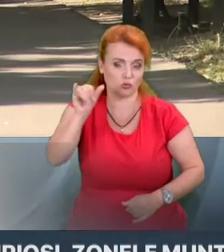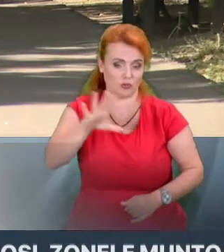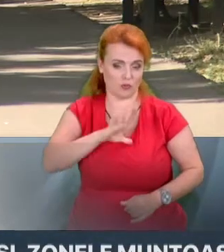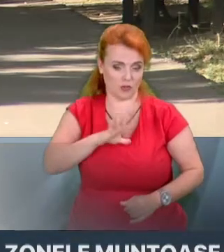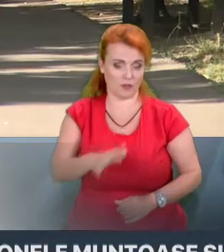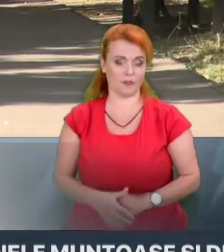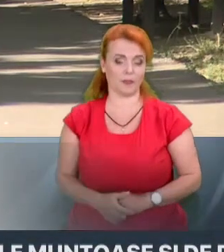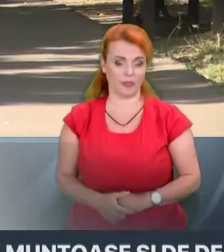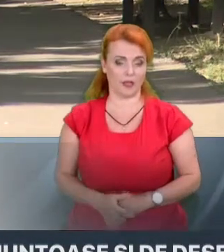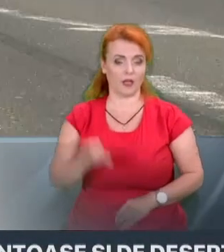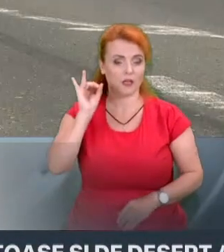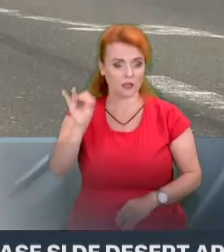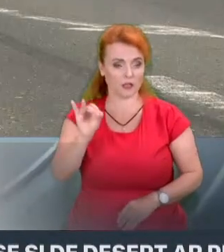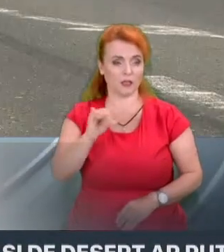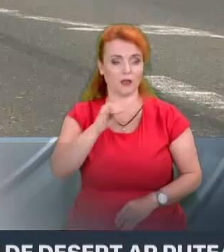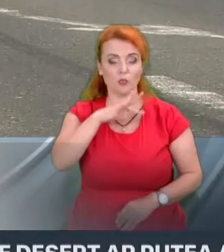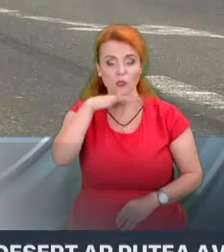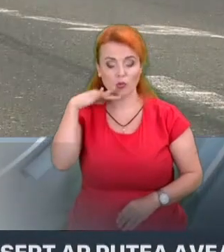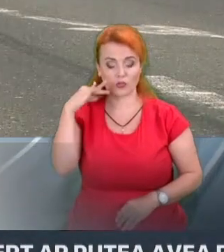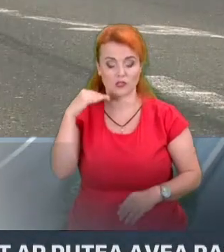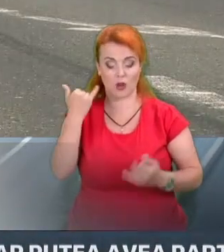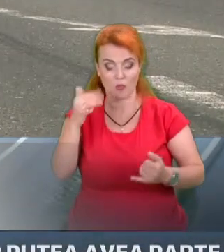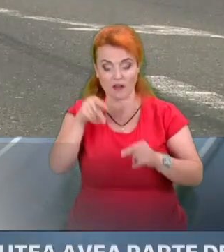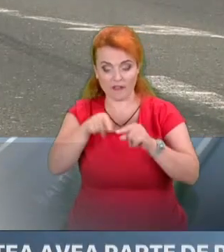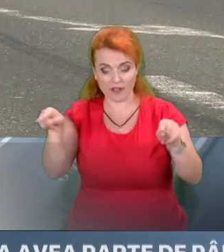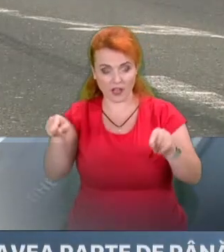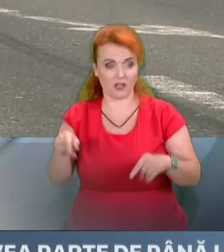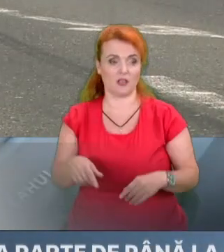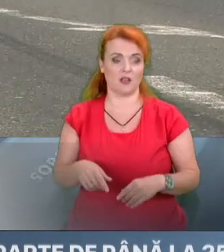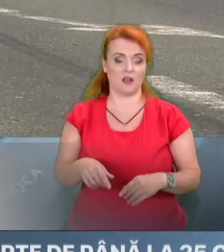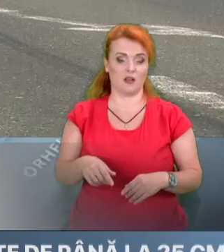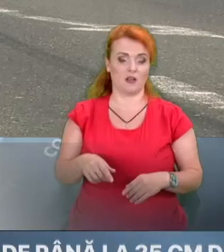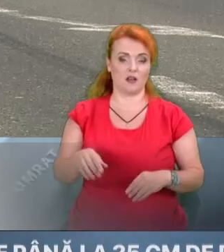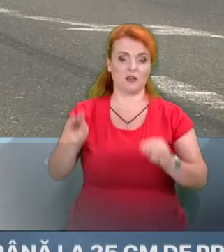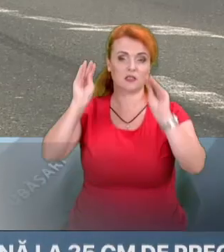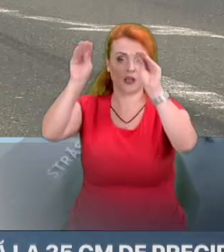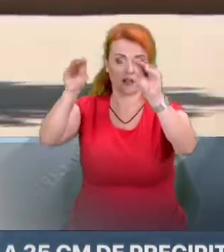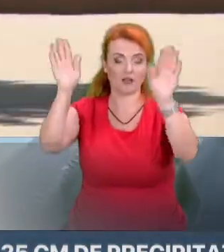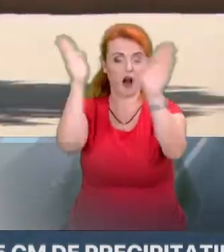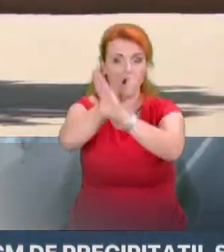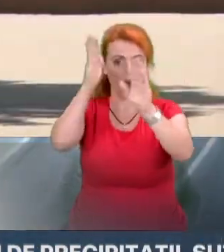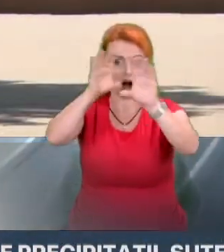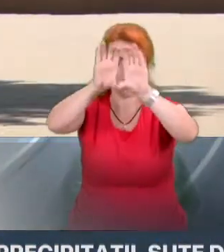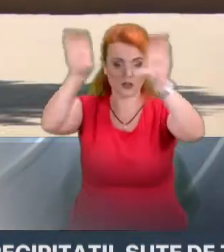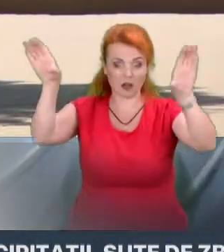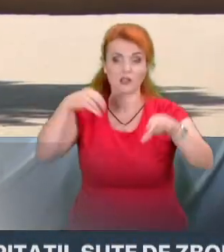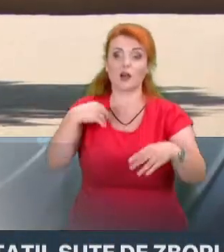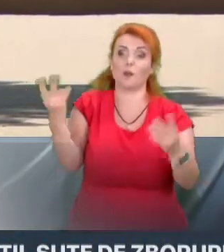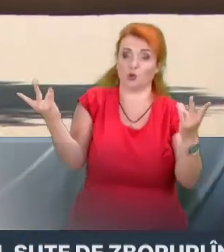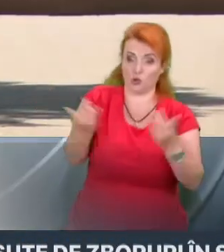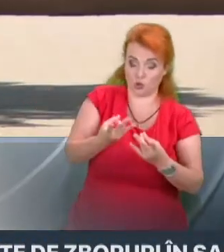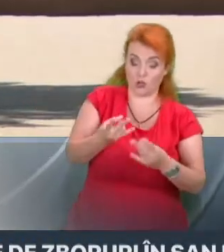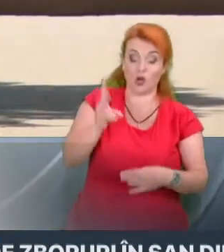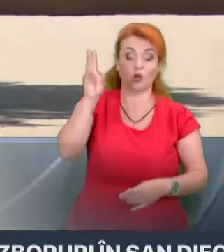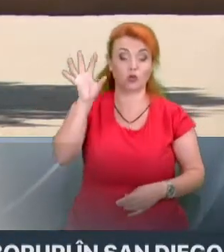fiindcă foarte mulți în această perioadă includ clar că aerul condiționat, că avem nevoie de el, dar de